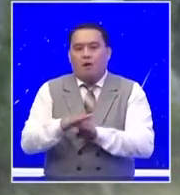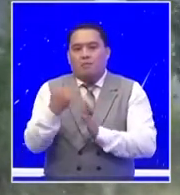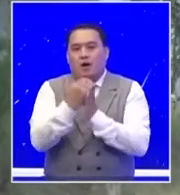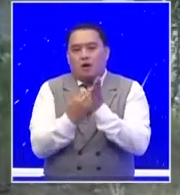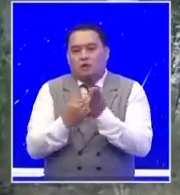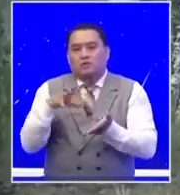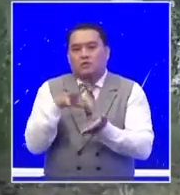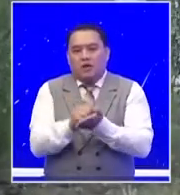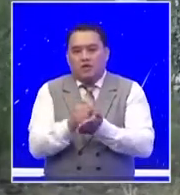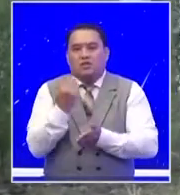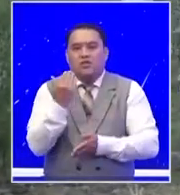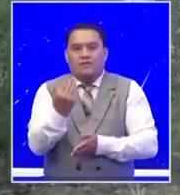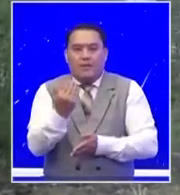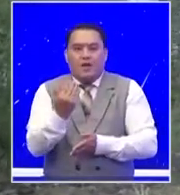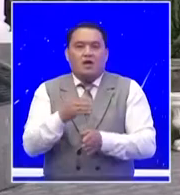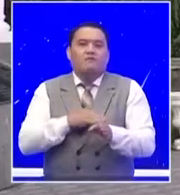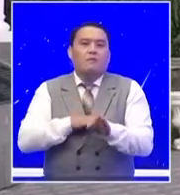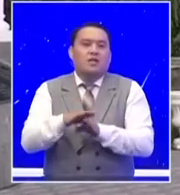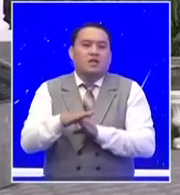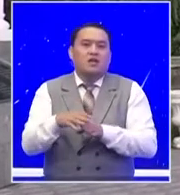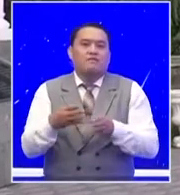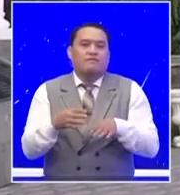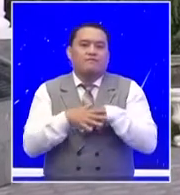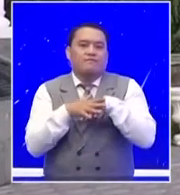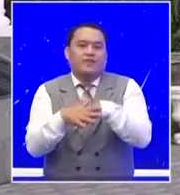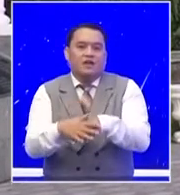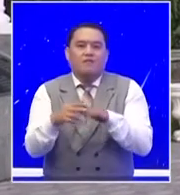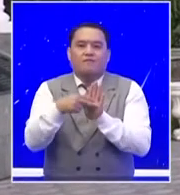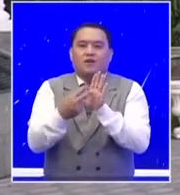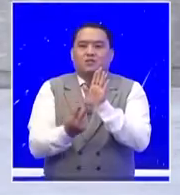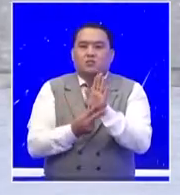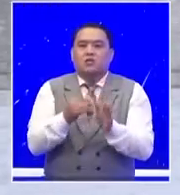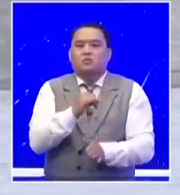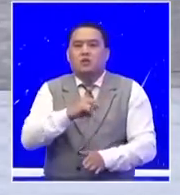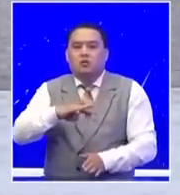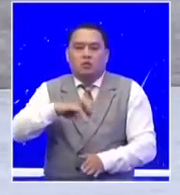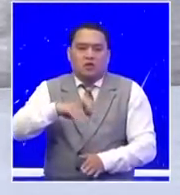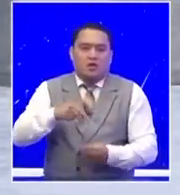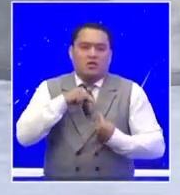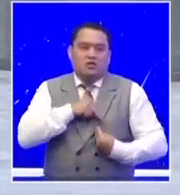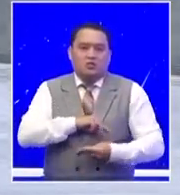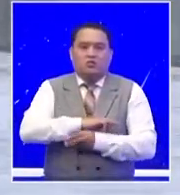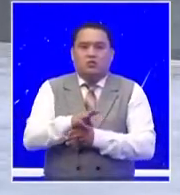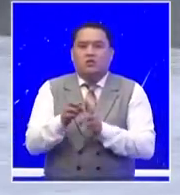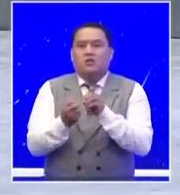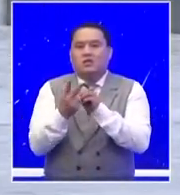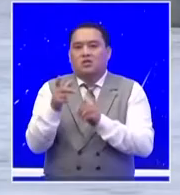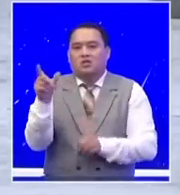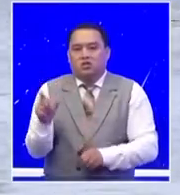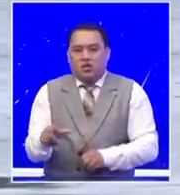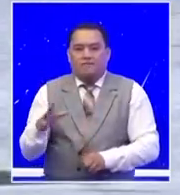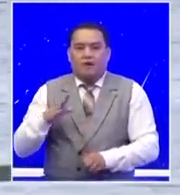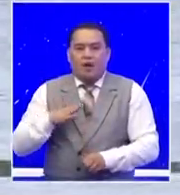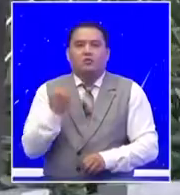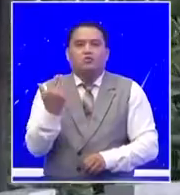программы «Дорожная карта занятости». На его реализацию выделено 18 миллионов тенге. Трудоустроено через центр занятости 13